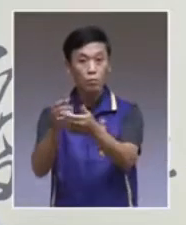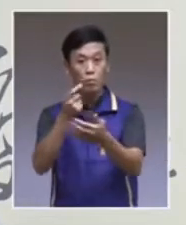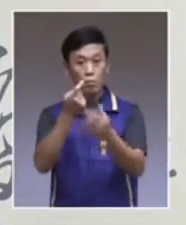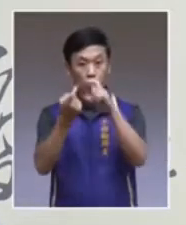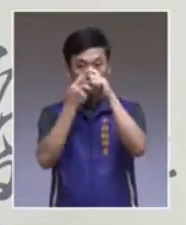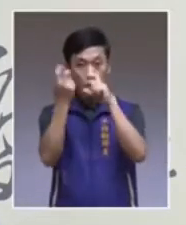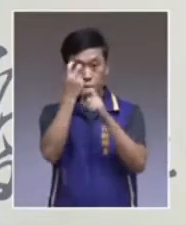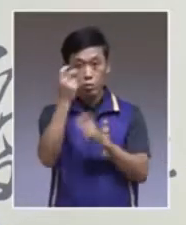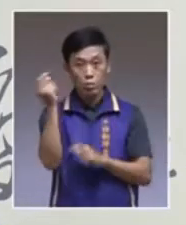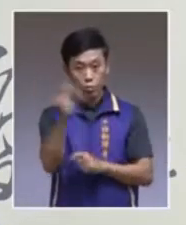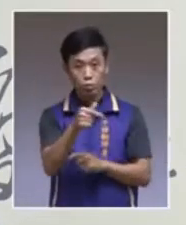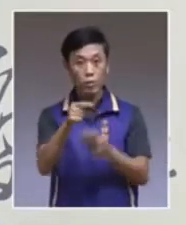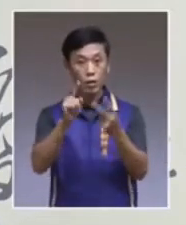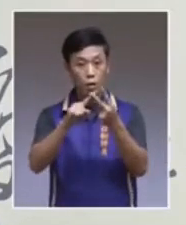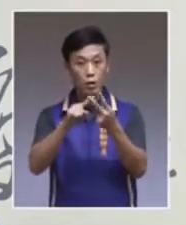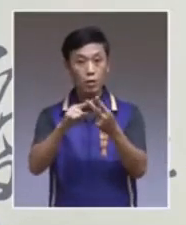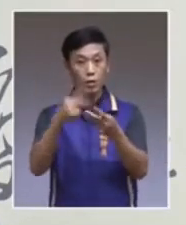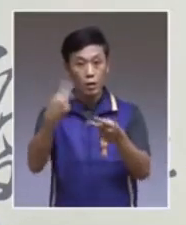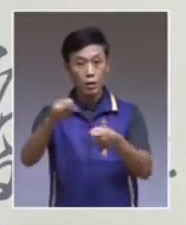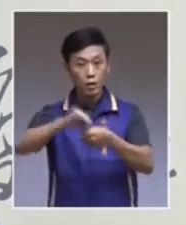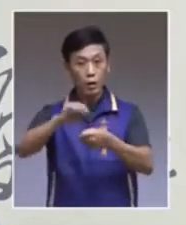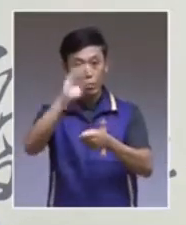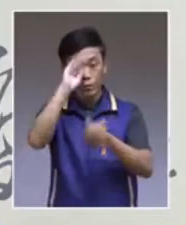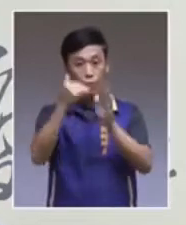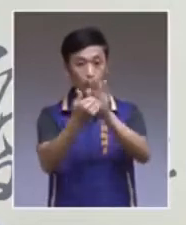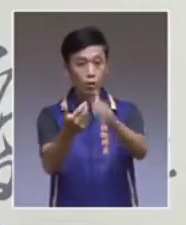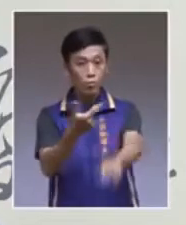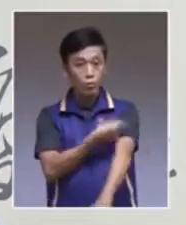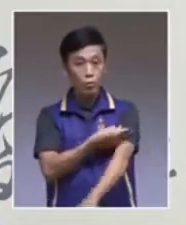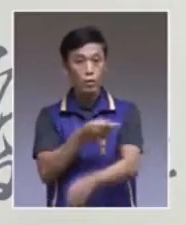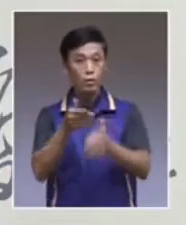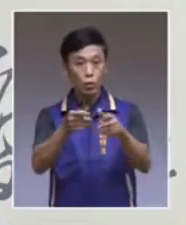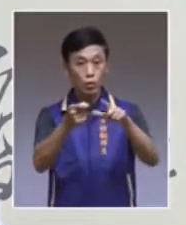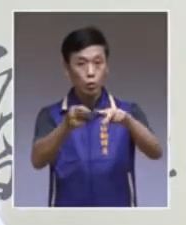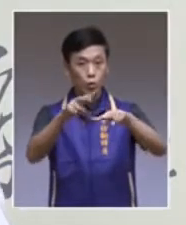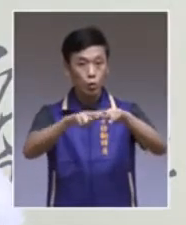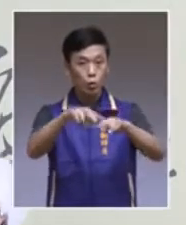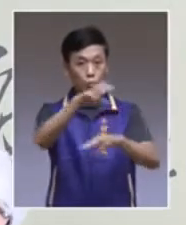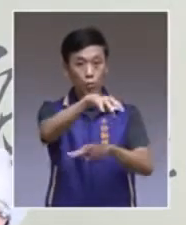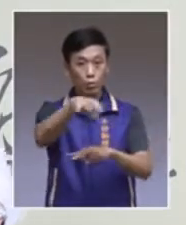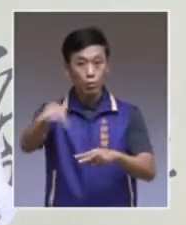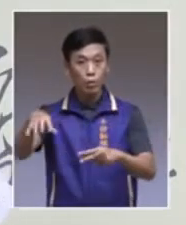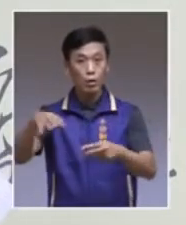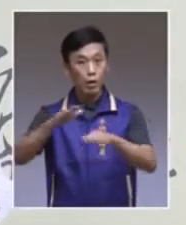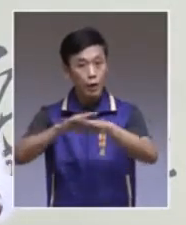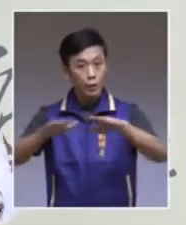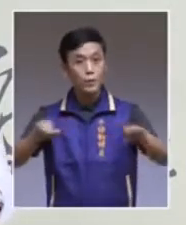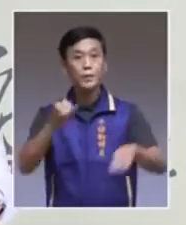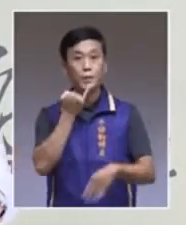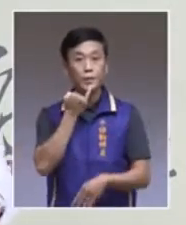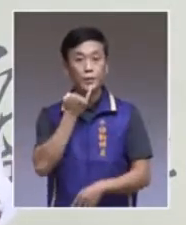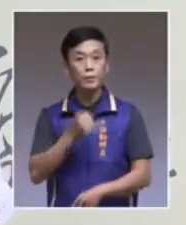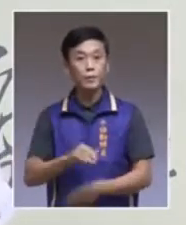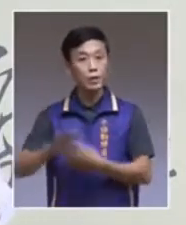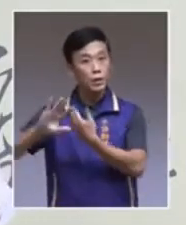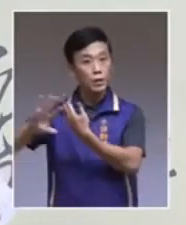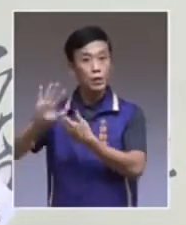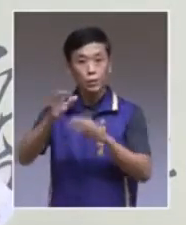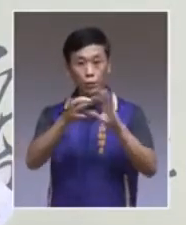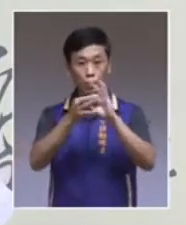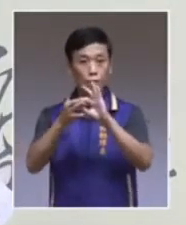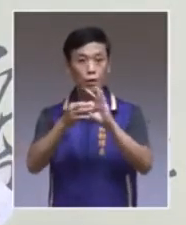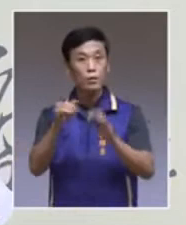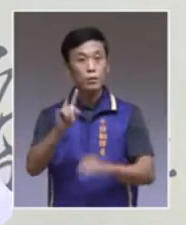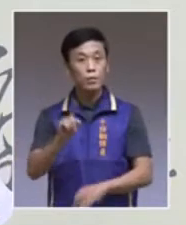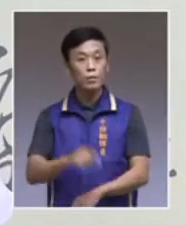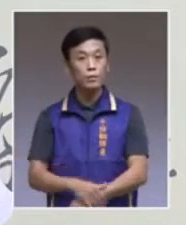疫苗来确保我们的这些特定的公共场域能够安全那其他相关的